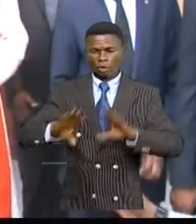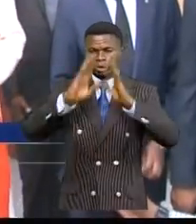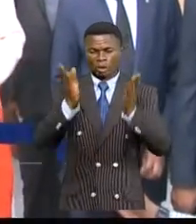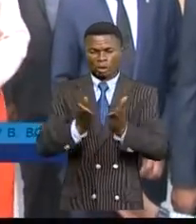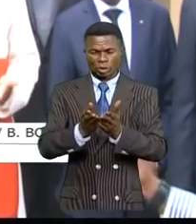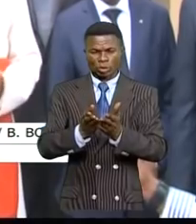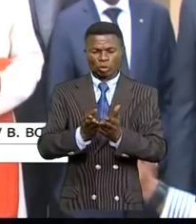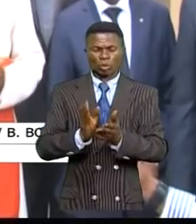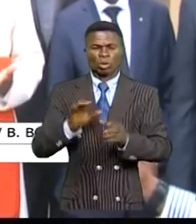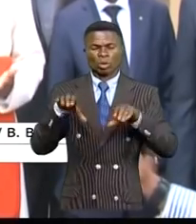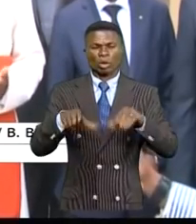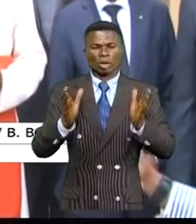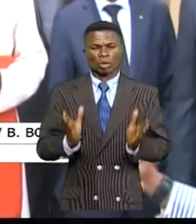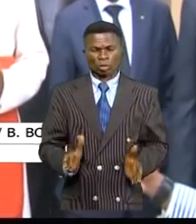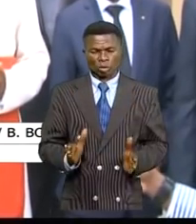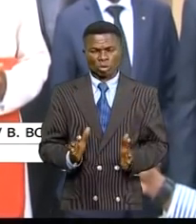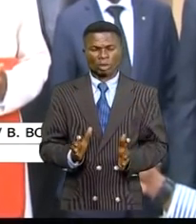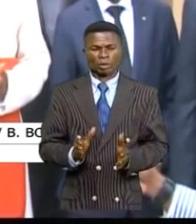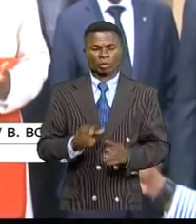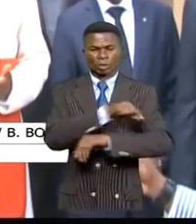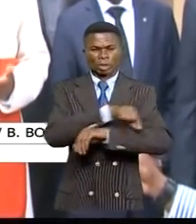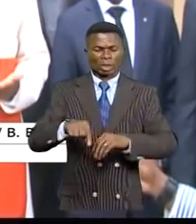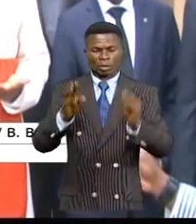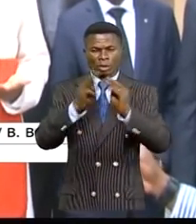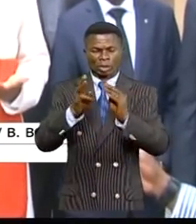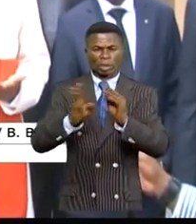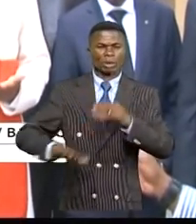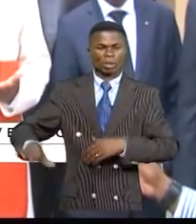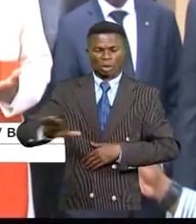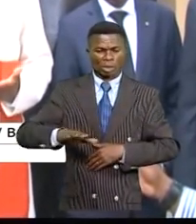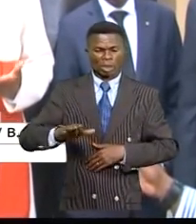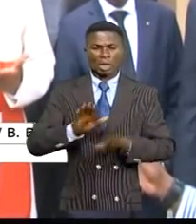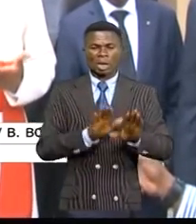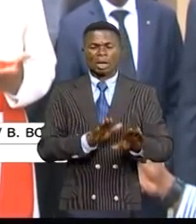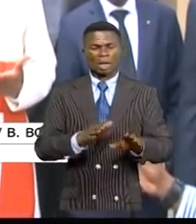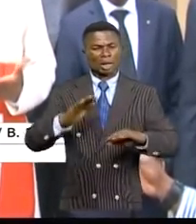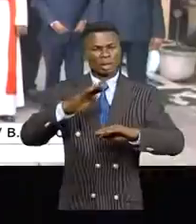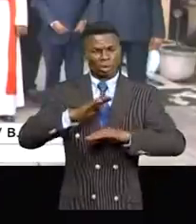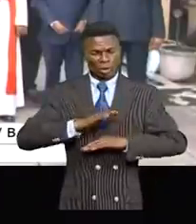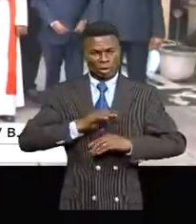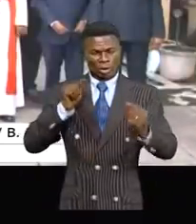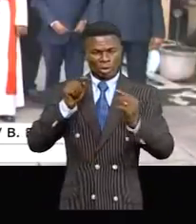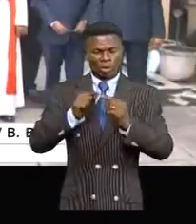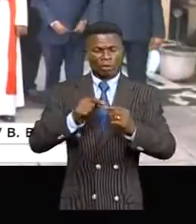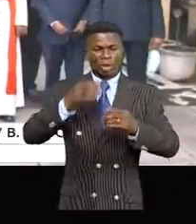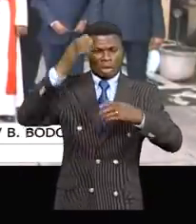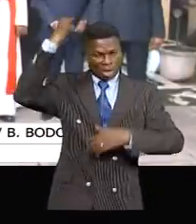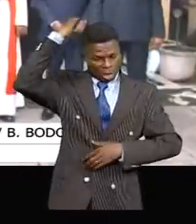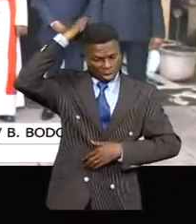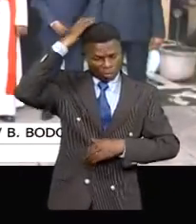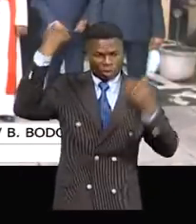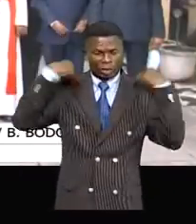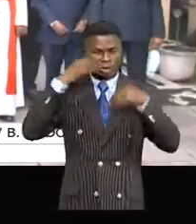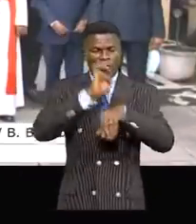de la communauté nationale. Le bureau de l'Assemblée nationale, croit-on, a obtenu satisfaction auprès de l'archevêque métropolitain